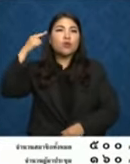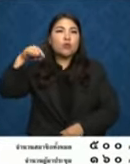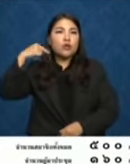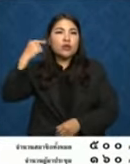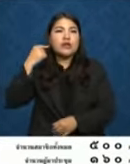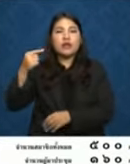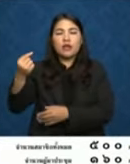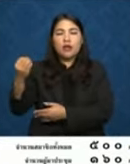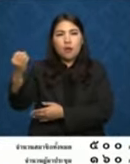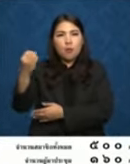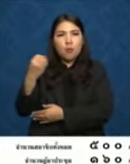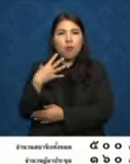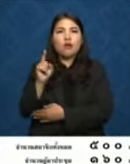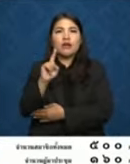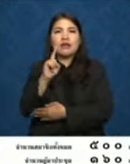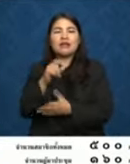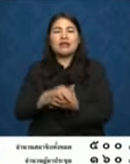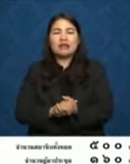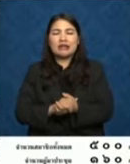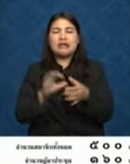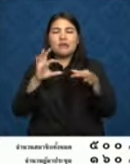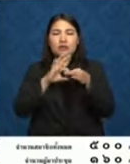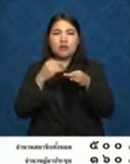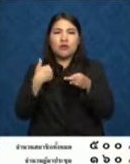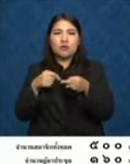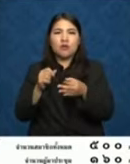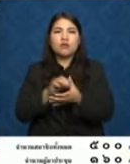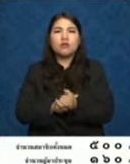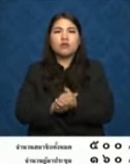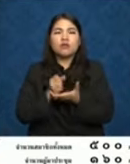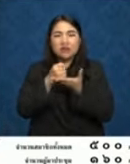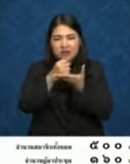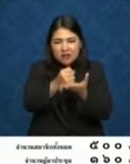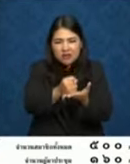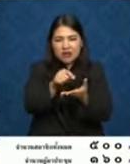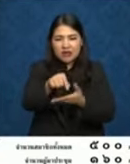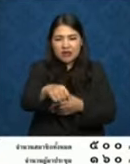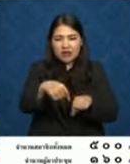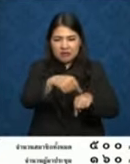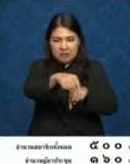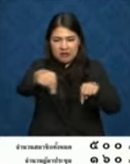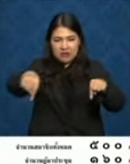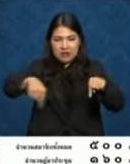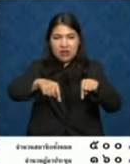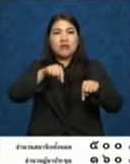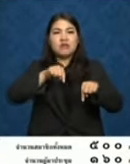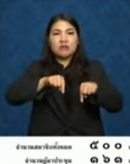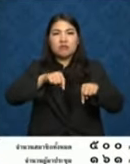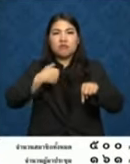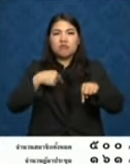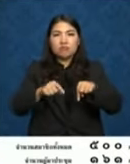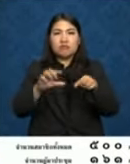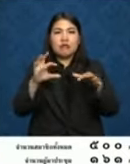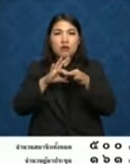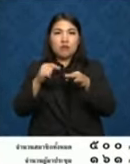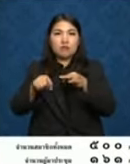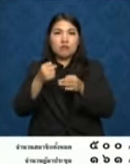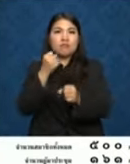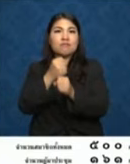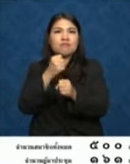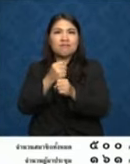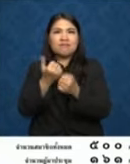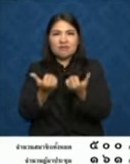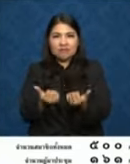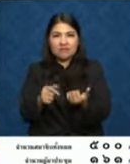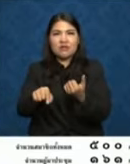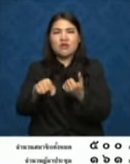กับการขออนุเคราะห์เรื่องที่ทำกินในพื้นที่ตำบลด่านศรีสุขอำเภอโพตากจังหวัดหนองคายซึ่งอยู่